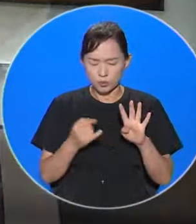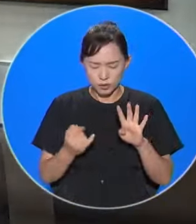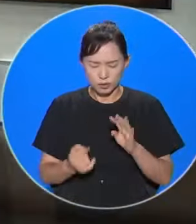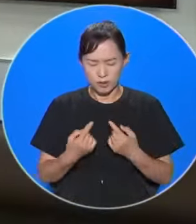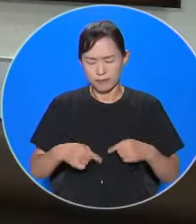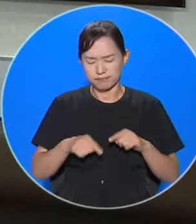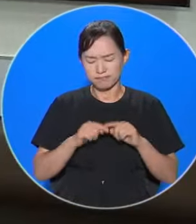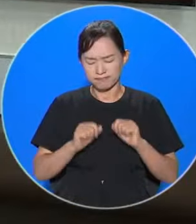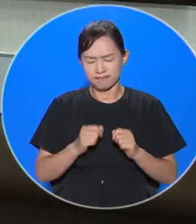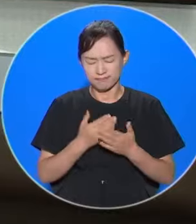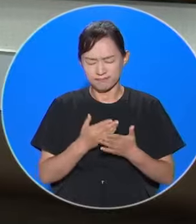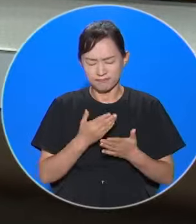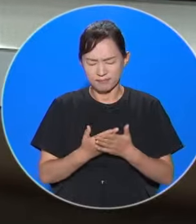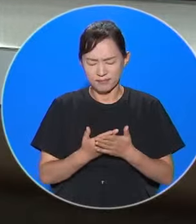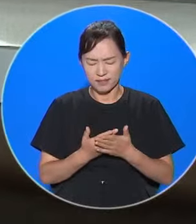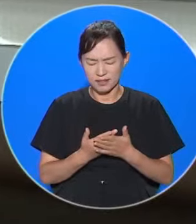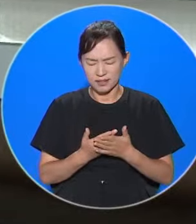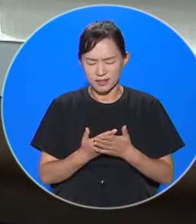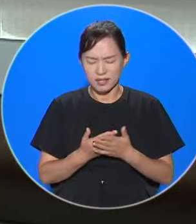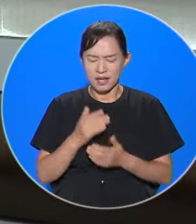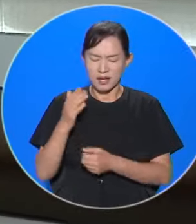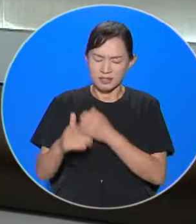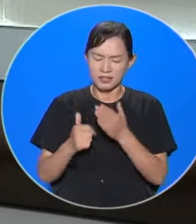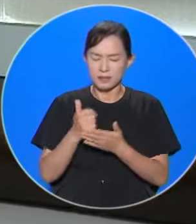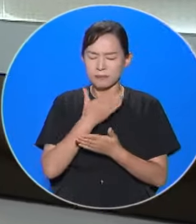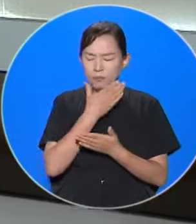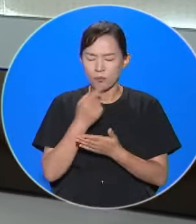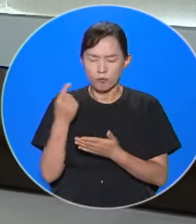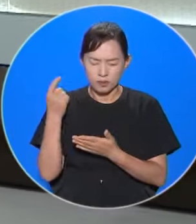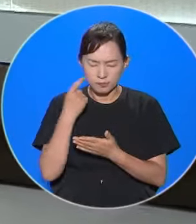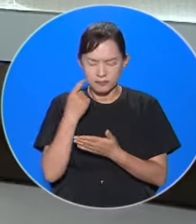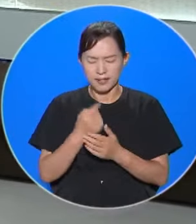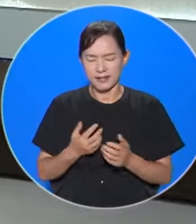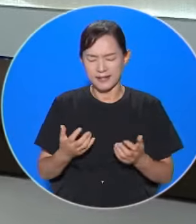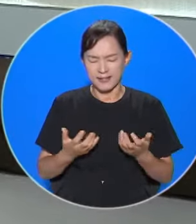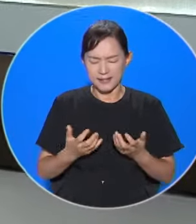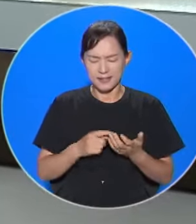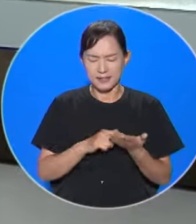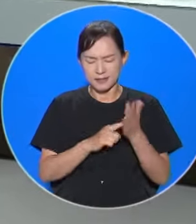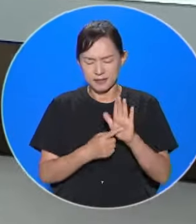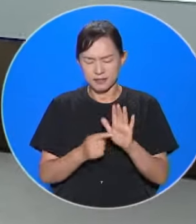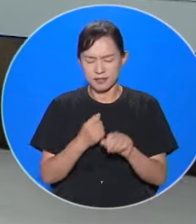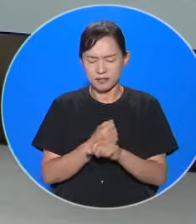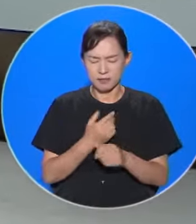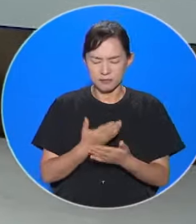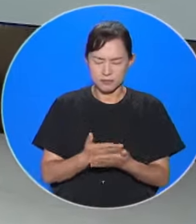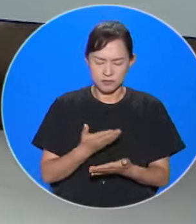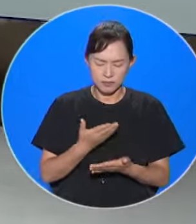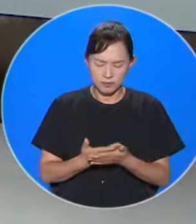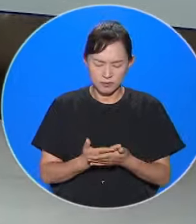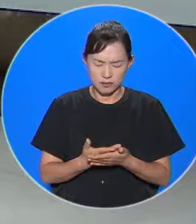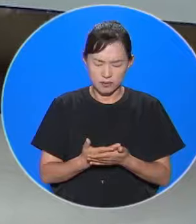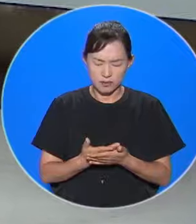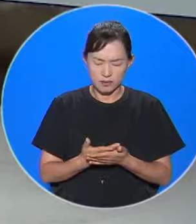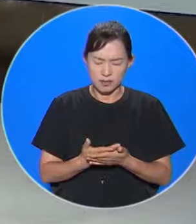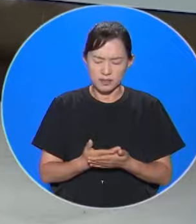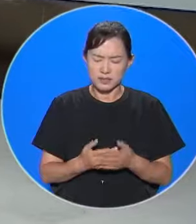함께하여 주시옵소서. 저들에게도 하나님 복음의 역사가 하나님 나타나게 하여 주시옵소서. 그래하여